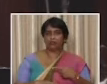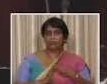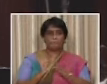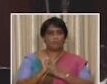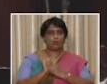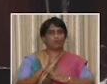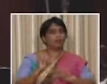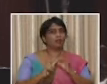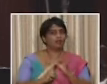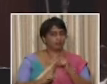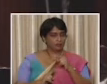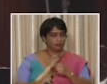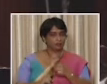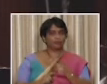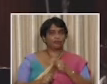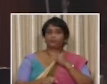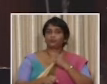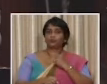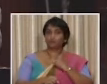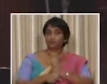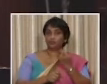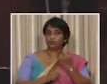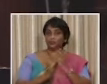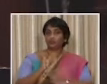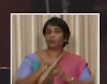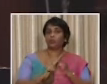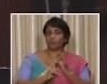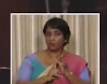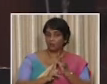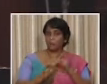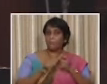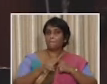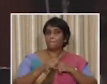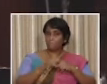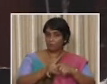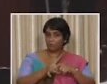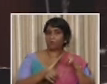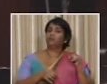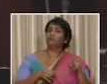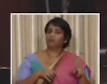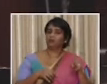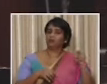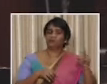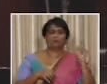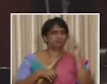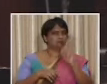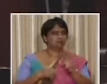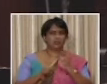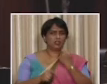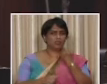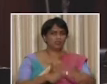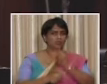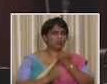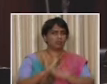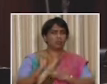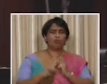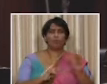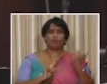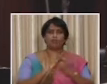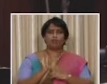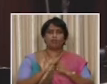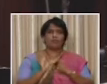මරික්කාල් මන්ත්‍රීතුමා රාජ මුදල් රාජමතුමාගෙන් ප්‍රශ්නයක් ඇහුවා. එතුමා කියනවා මේ අලුතෙන් පනවපු වැට්